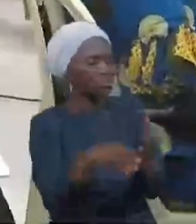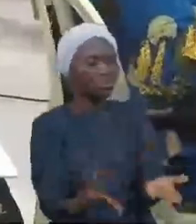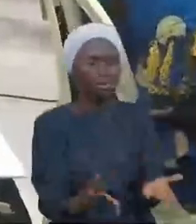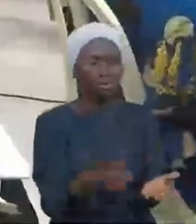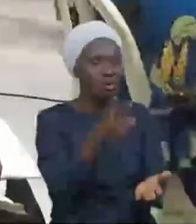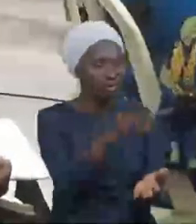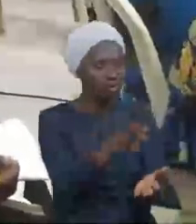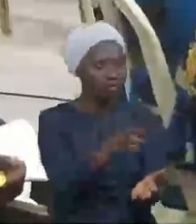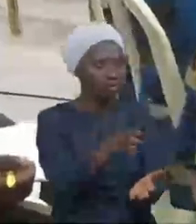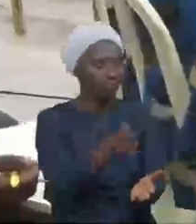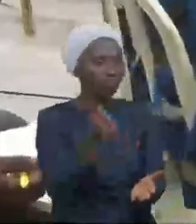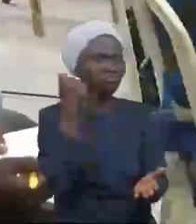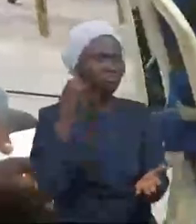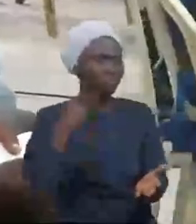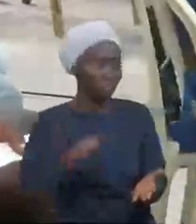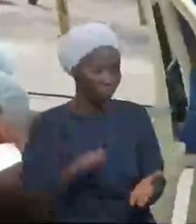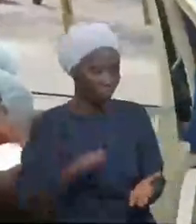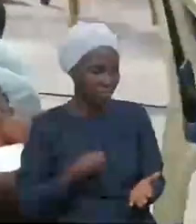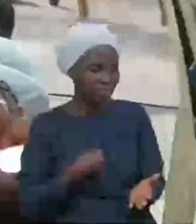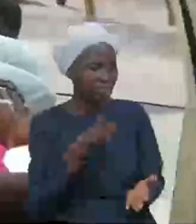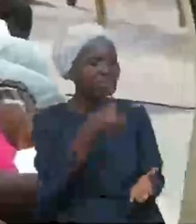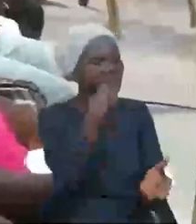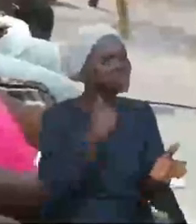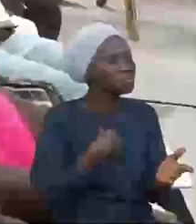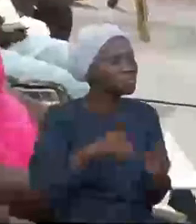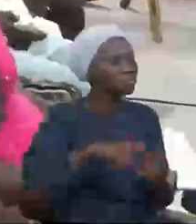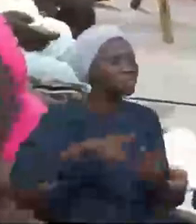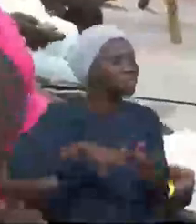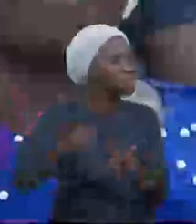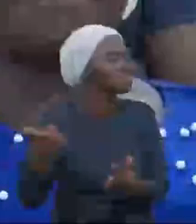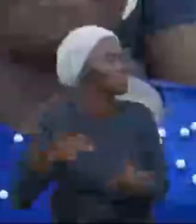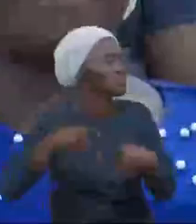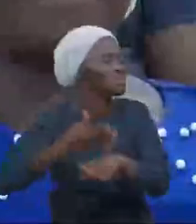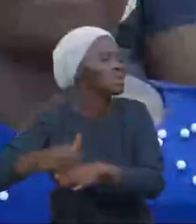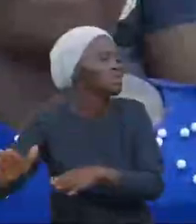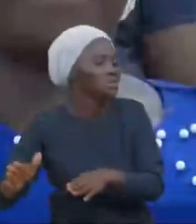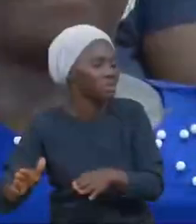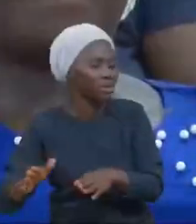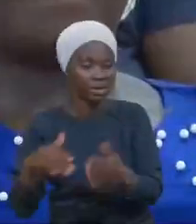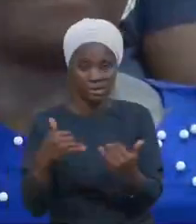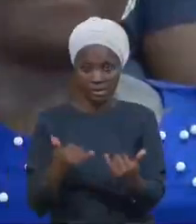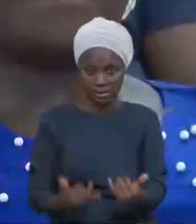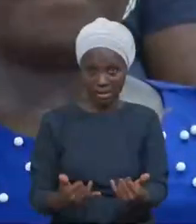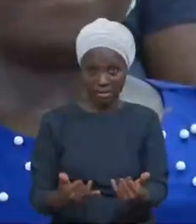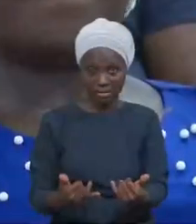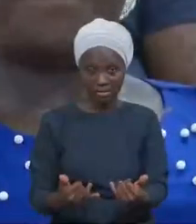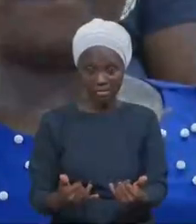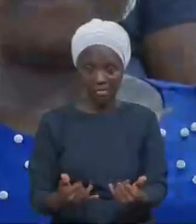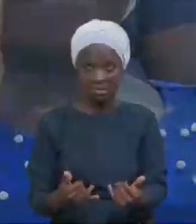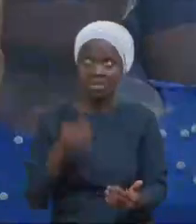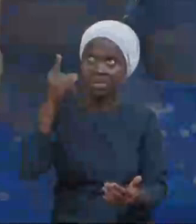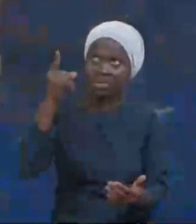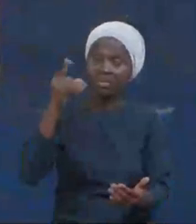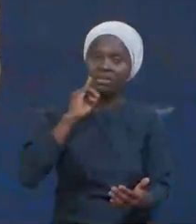Tu m'as renvoyé. Tu m'as dit de m'en aller. Maintenant, il est le juge de toute la